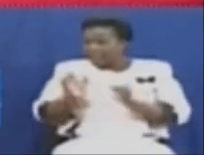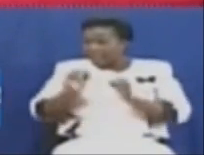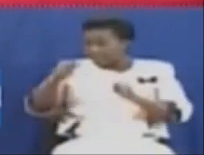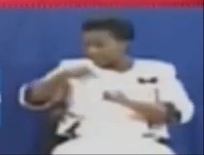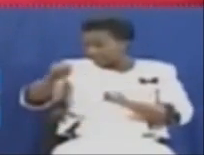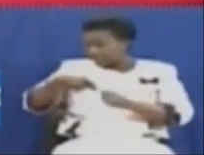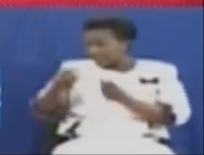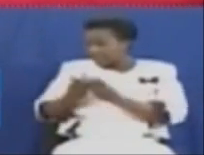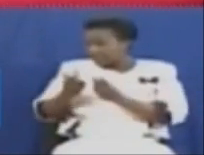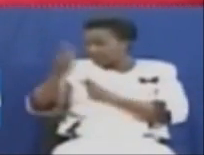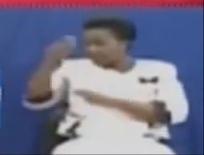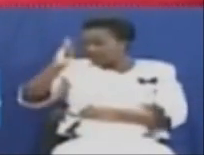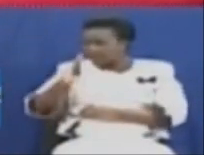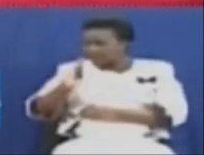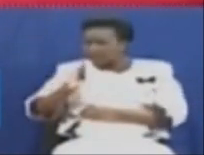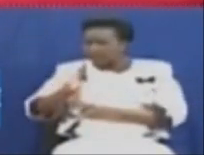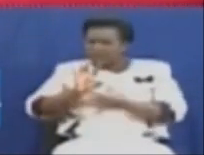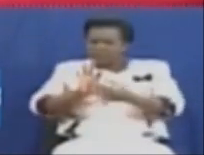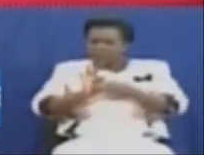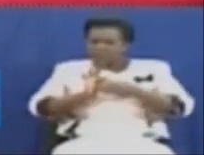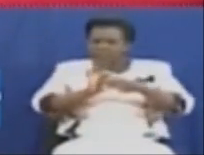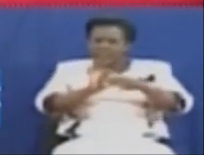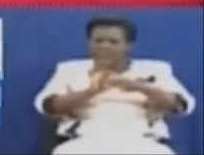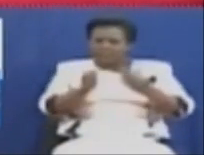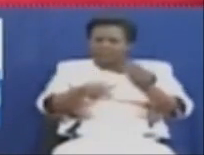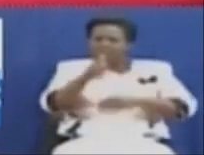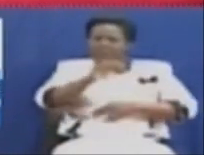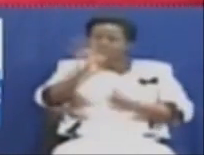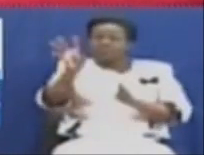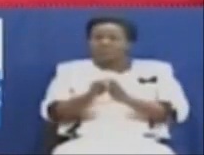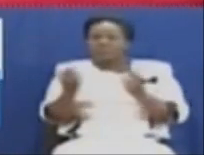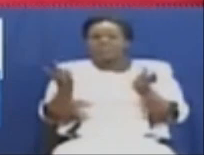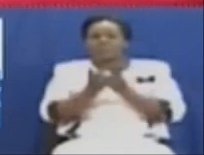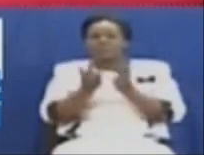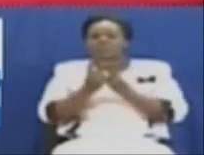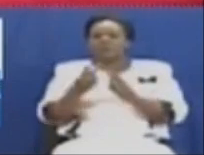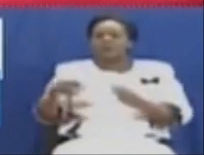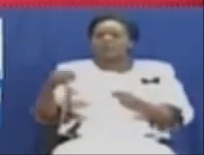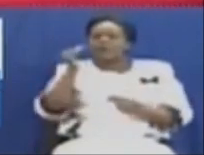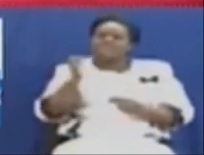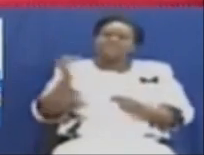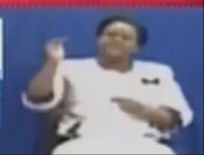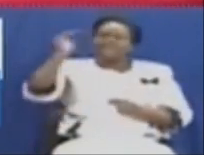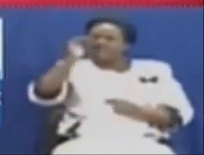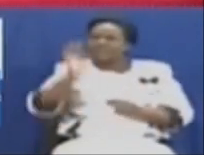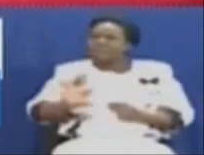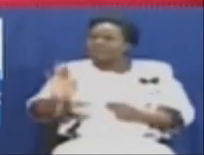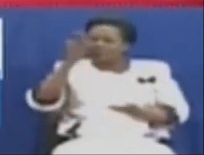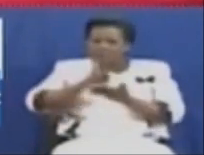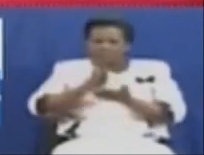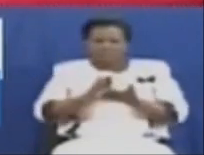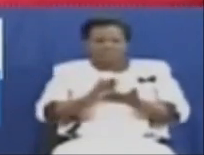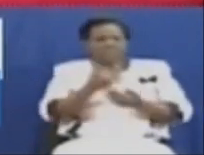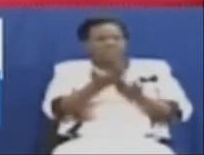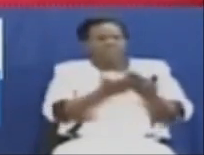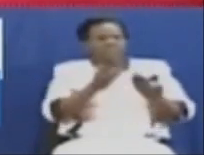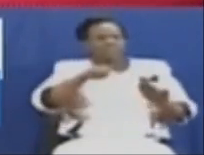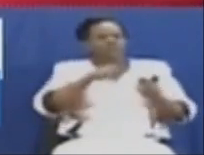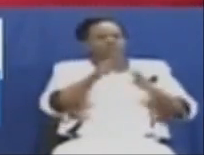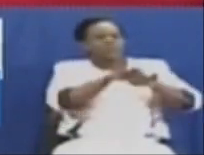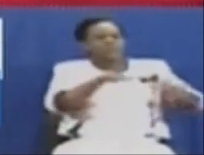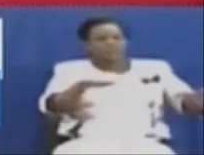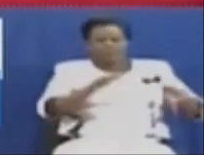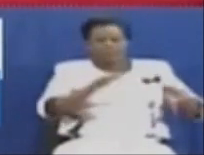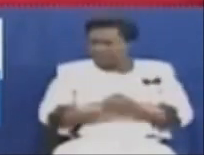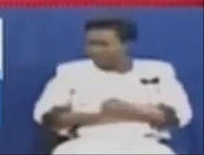yetu inaendelea kushirikiana na viongozi wote kwa mamlaka zao ili kufanya taifa hili liendelee kuwa salama na tulivu.